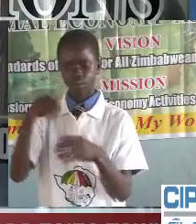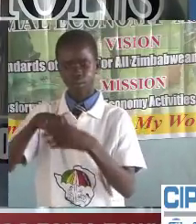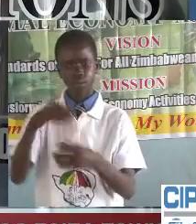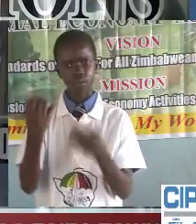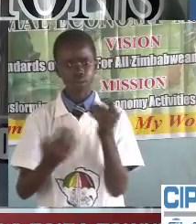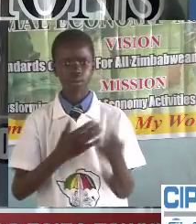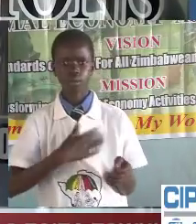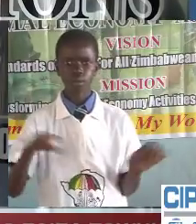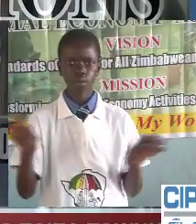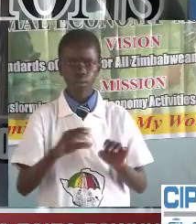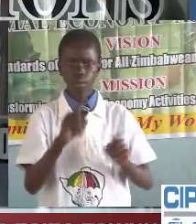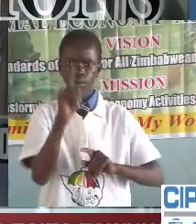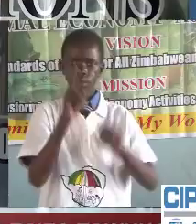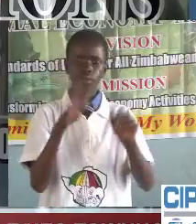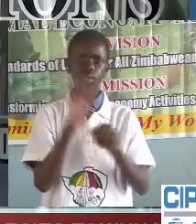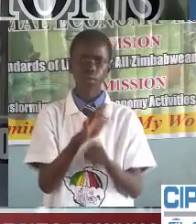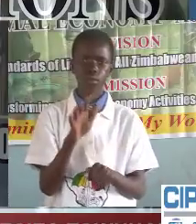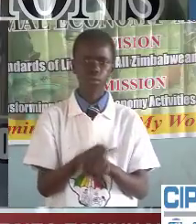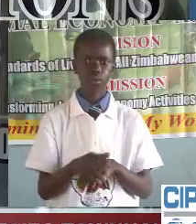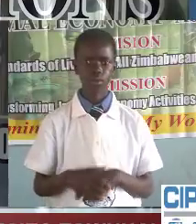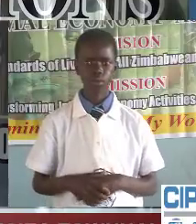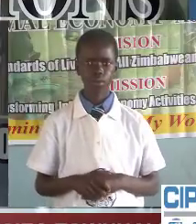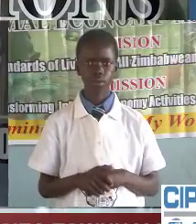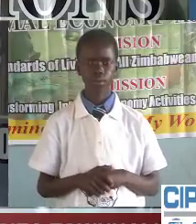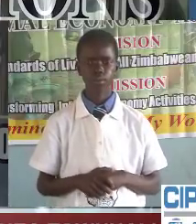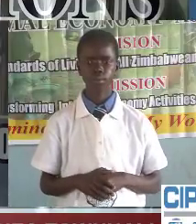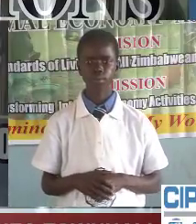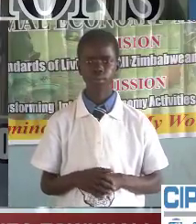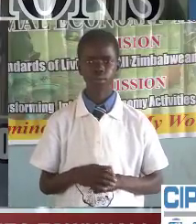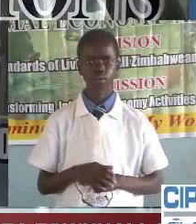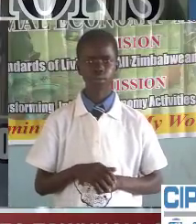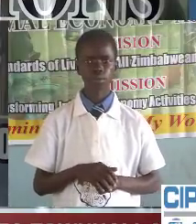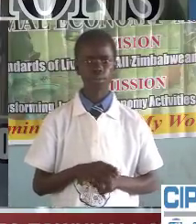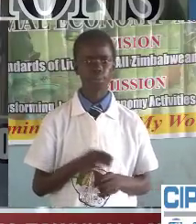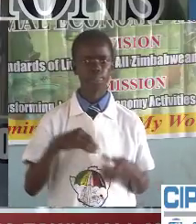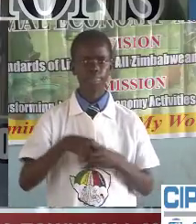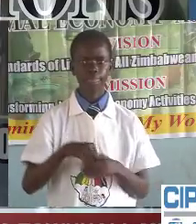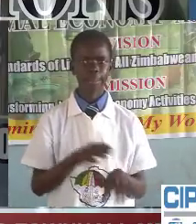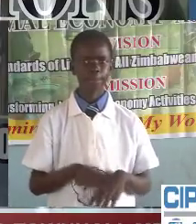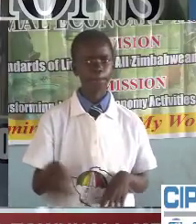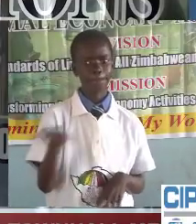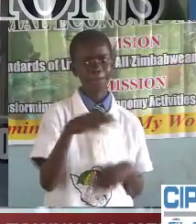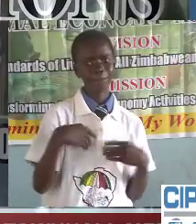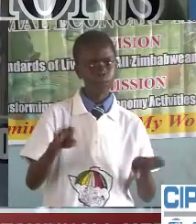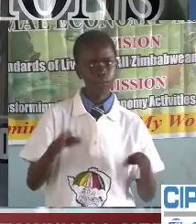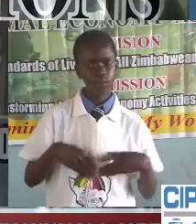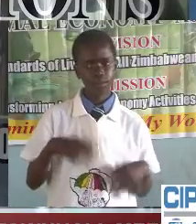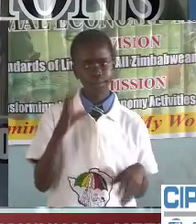zvakawanda about it asi I'm 30 years old izvezvi